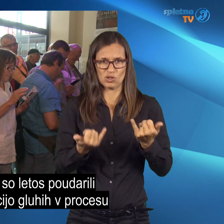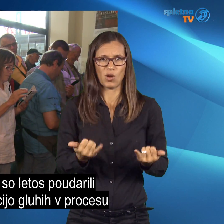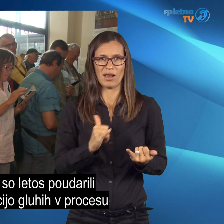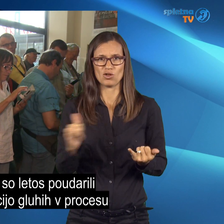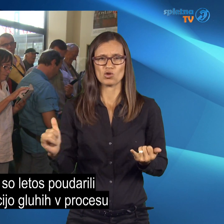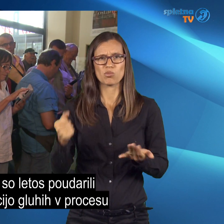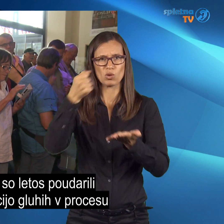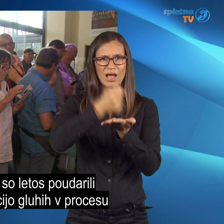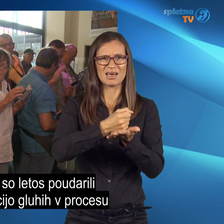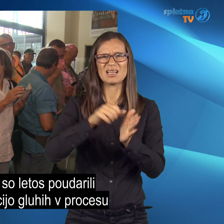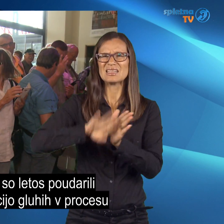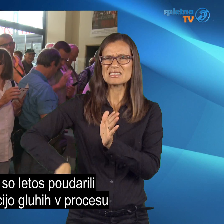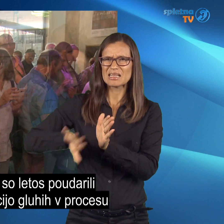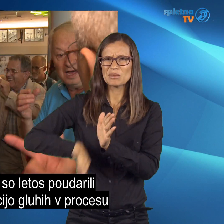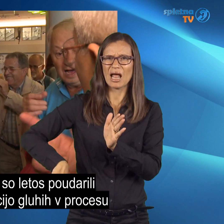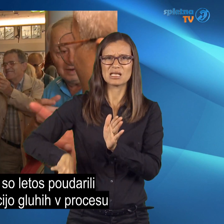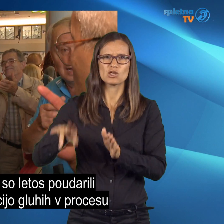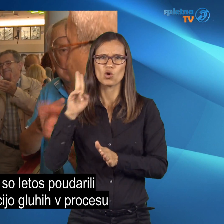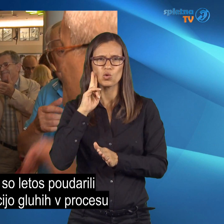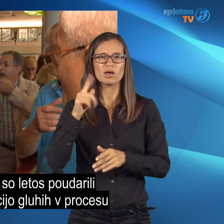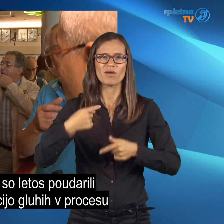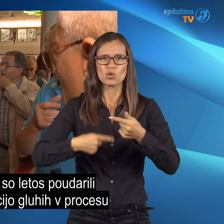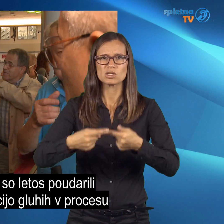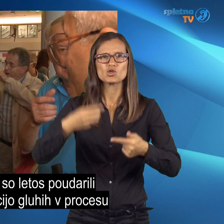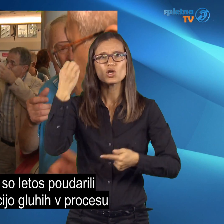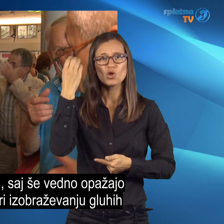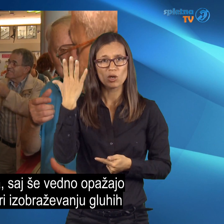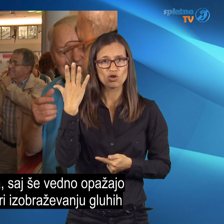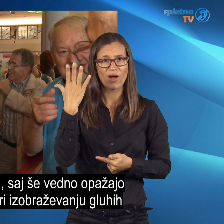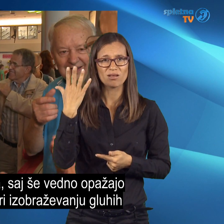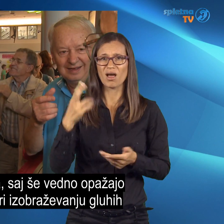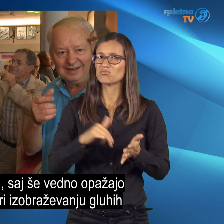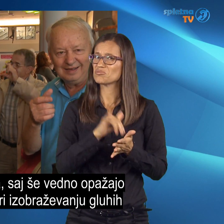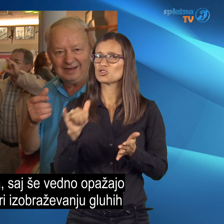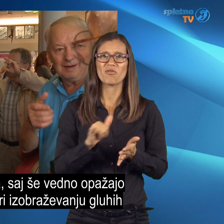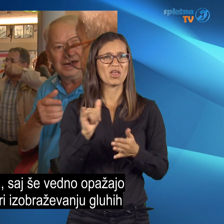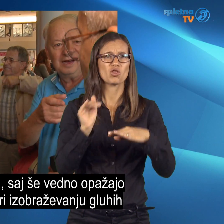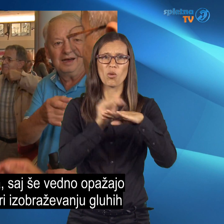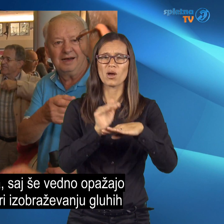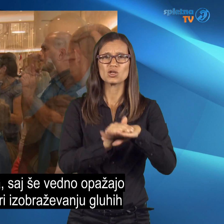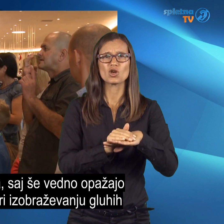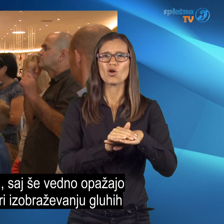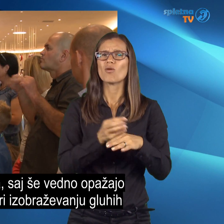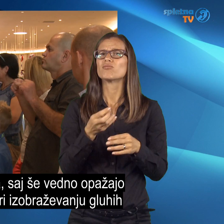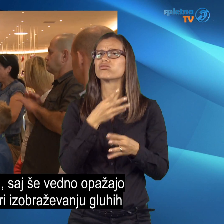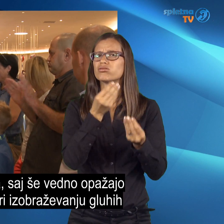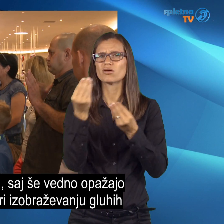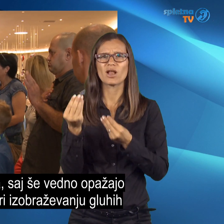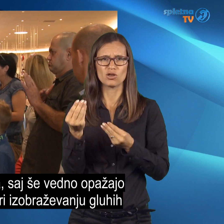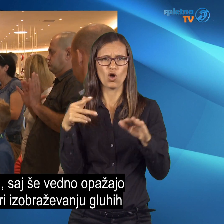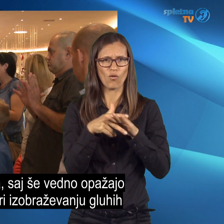so letos poudarili diskriminacijo gluhih v procesu izobraževanja, saj še vedno opažajo velike ovire